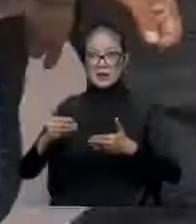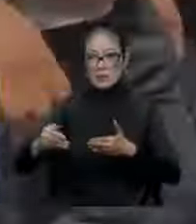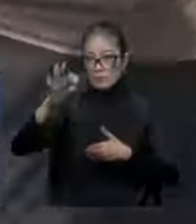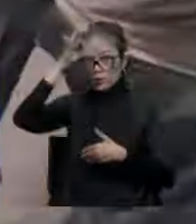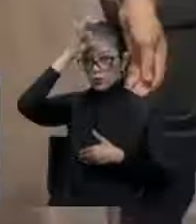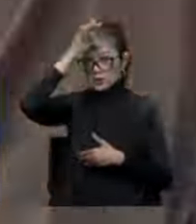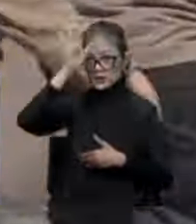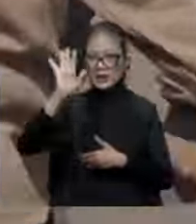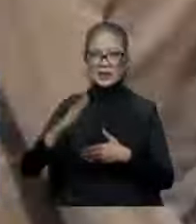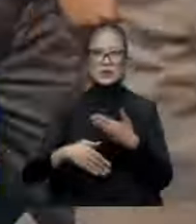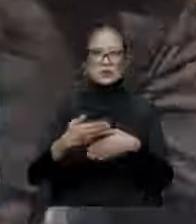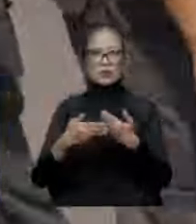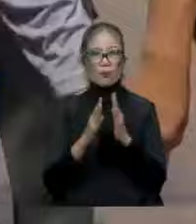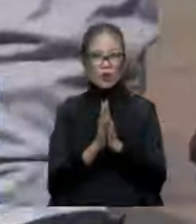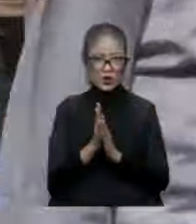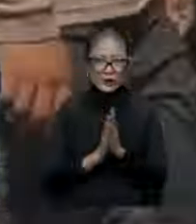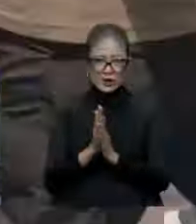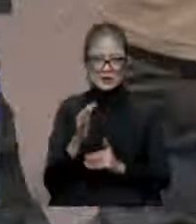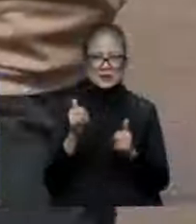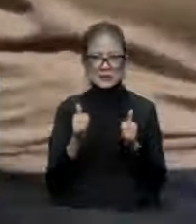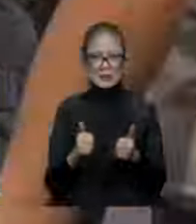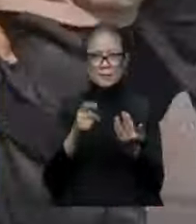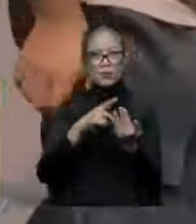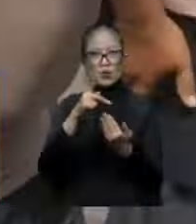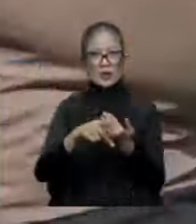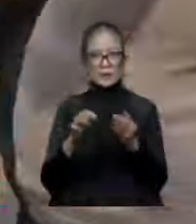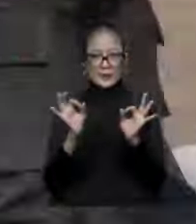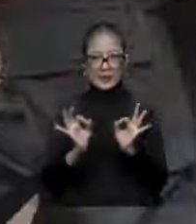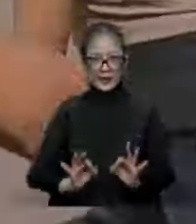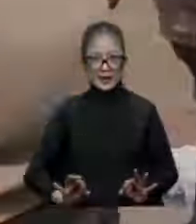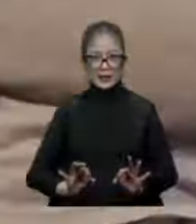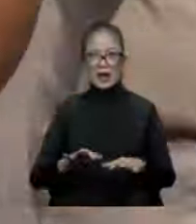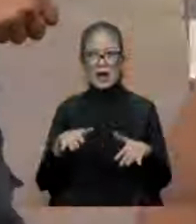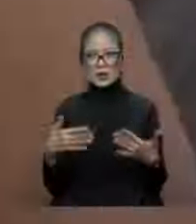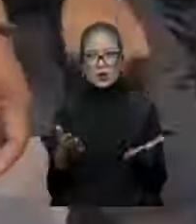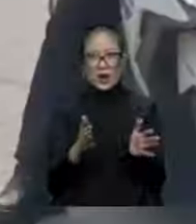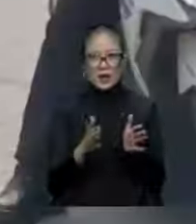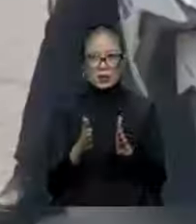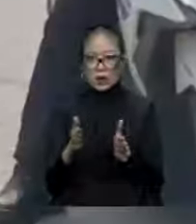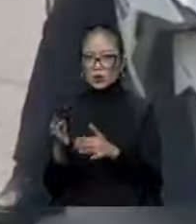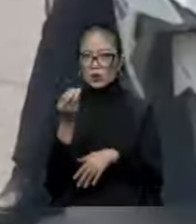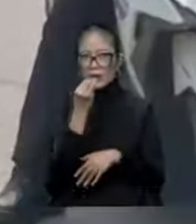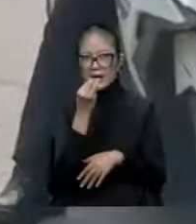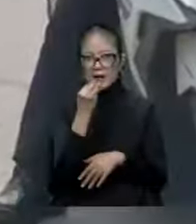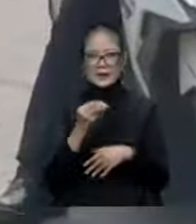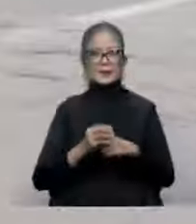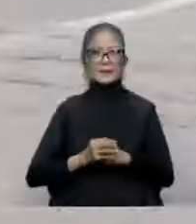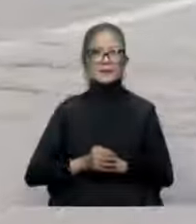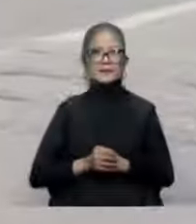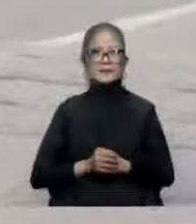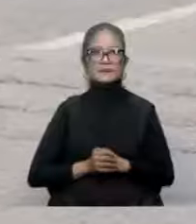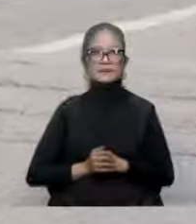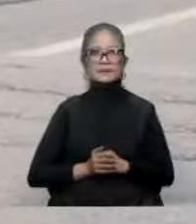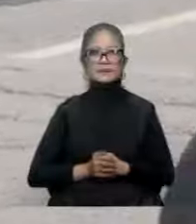terus diberi motivasi untuk menjalani program diet atau pengaturan pola makan. Dari Trenggalek, Jawa Timur, Anang Agus,